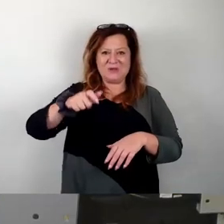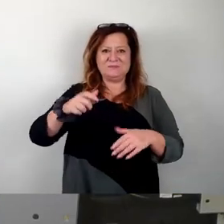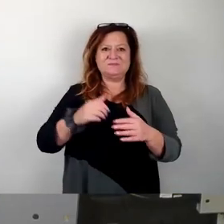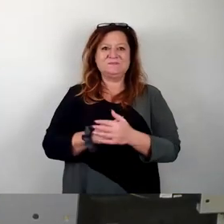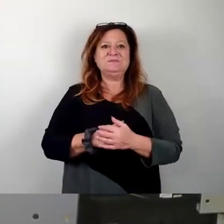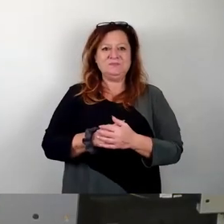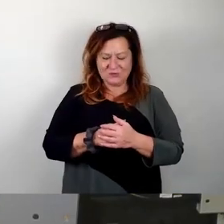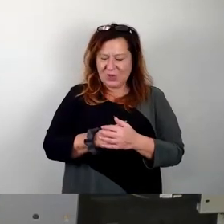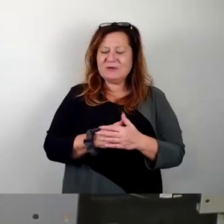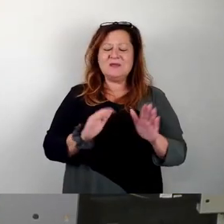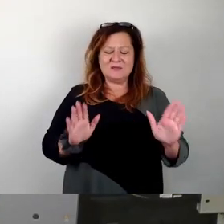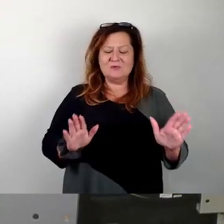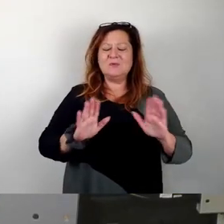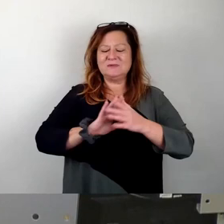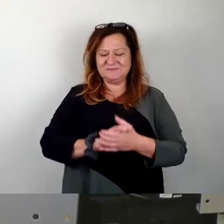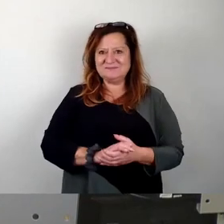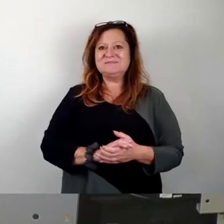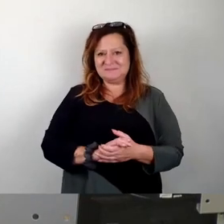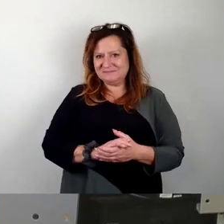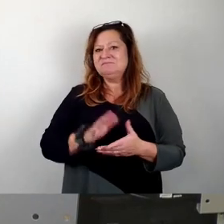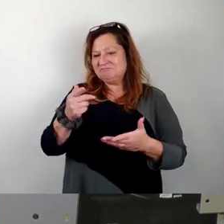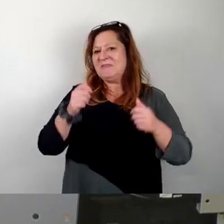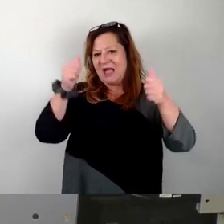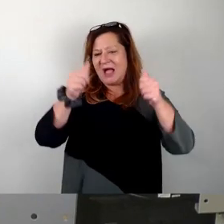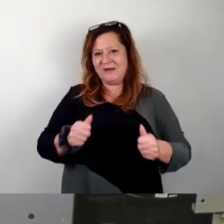am Lingnermarkt vor dem Hygienemuseum.